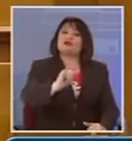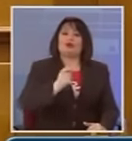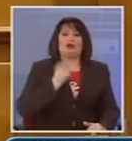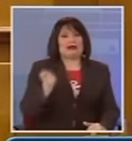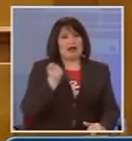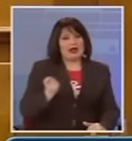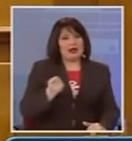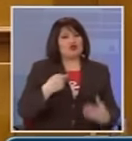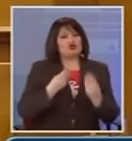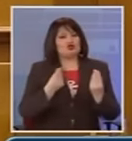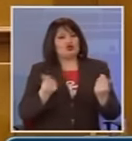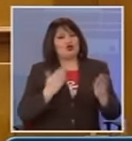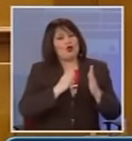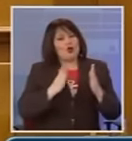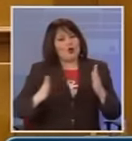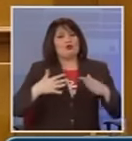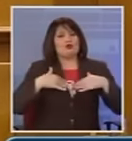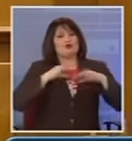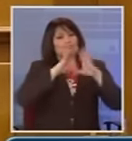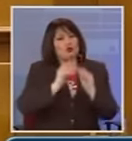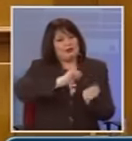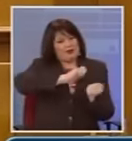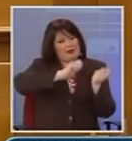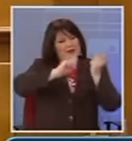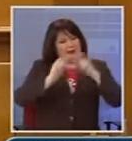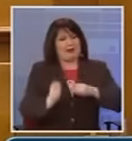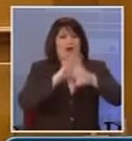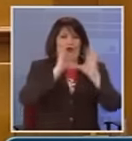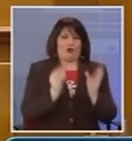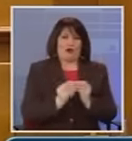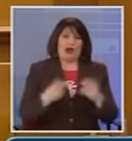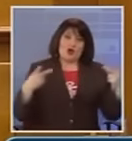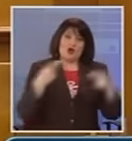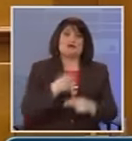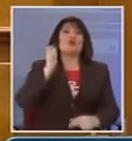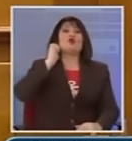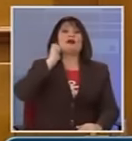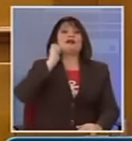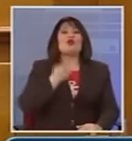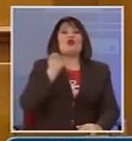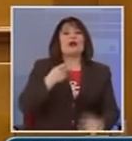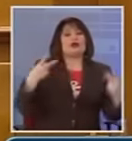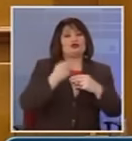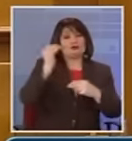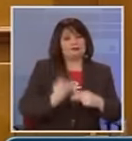μεθοδικά όλα, κυρίες και κύριοι συνάδελφοι, τα αλλάξαμε. Κόψαμε το ονομαστικό χρέος. Κουρέψαμε 105 δισεκατομμύρια,